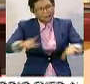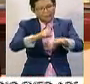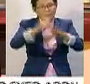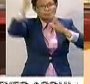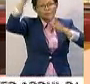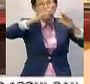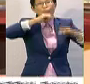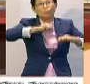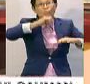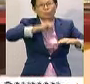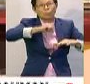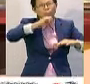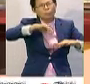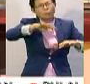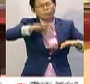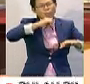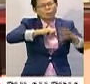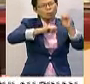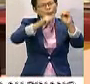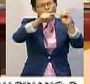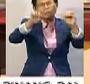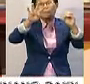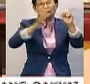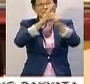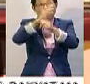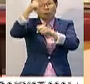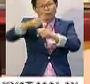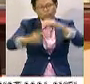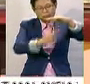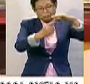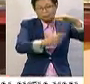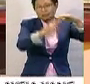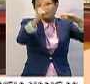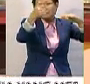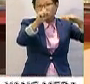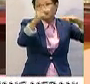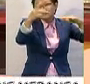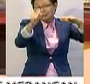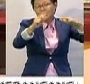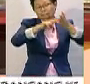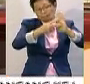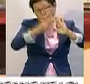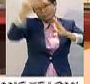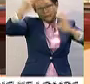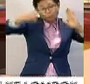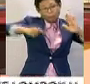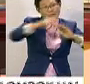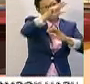yang berusia 0 hingga 4 tahun memerlukan Taska, maka negara kita memerlukan